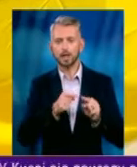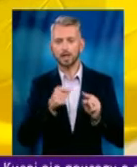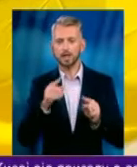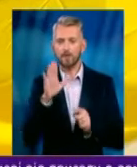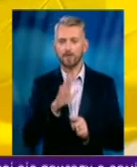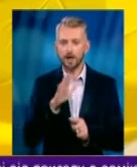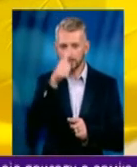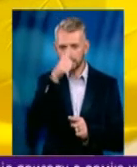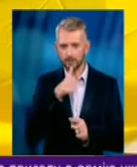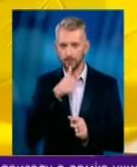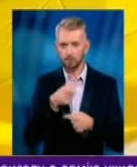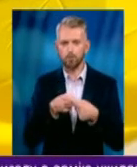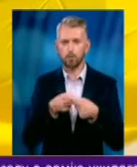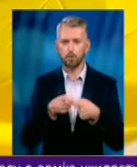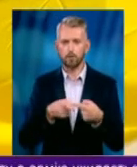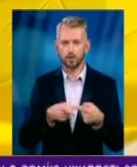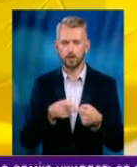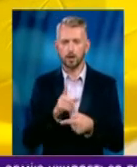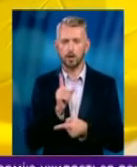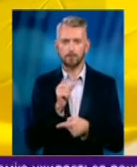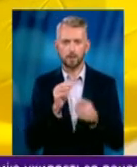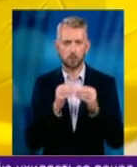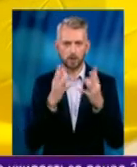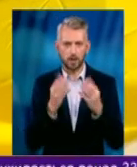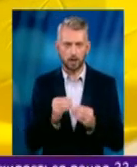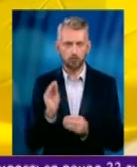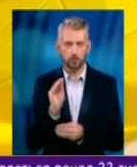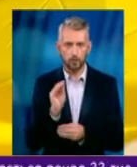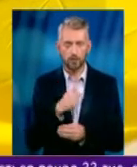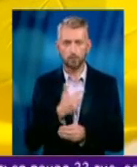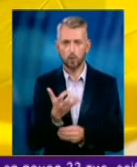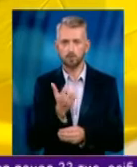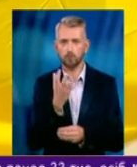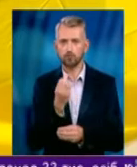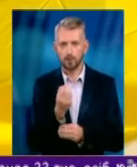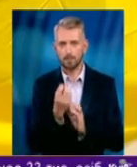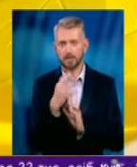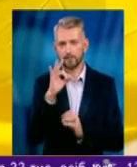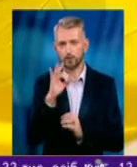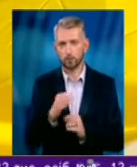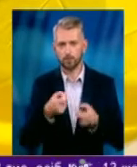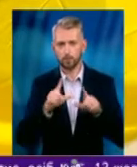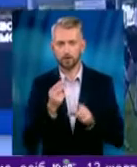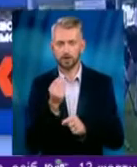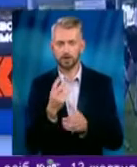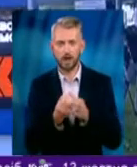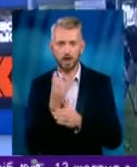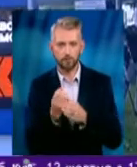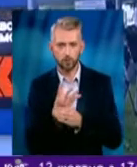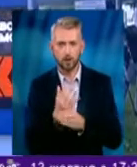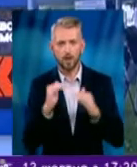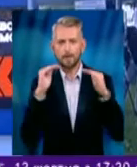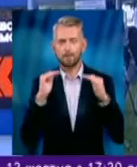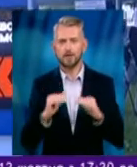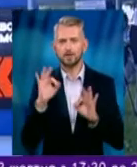вересень та половину до першої декаду жовтня ми отримали ще 15% підвищення цін на нафту. Падіння